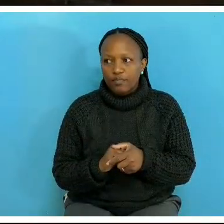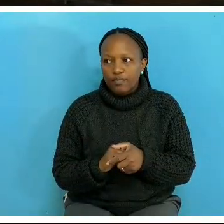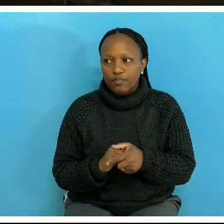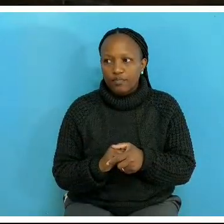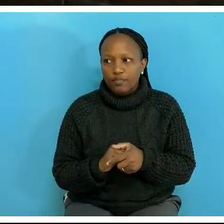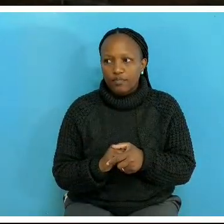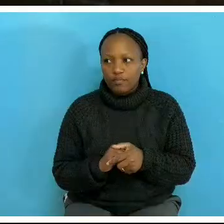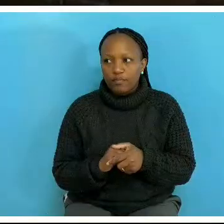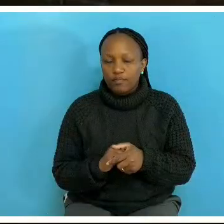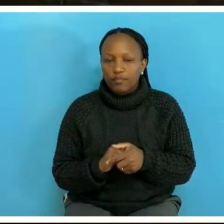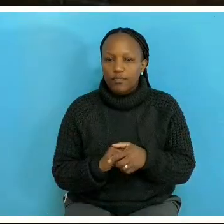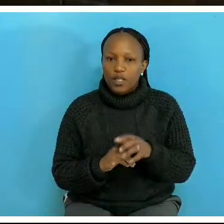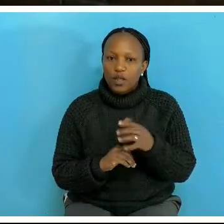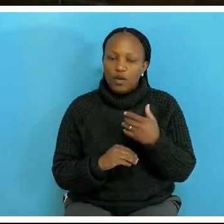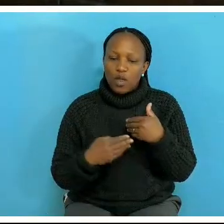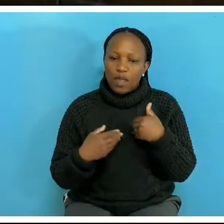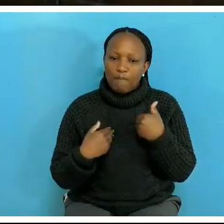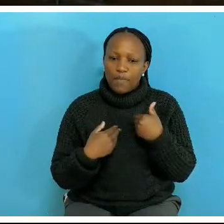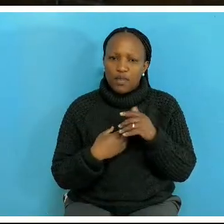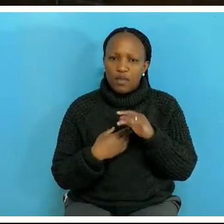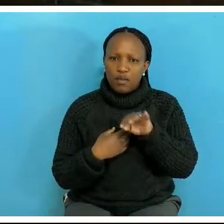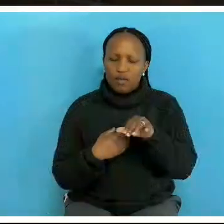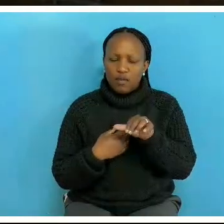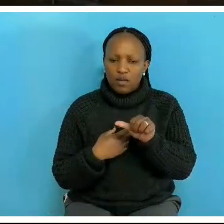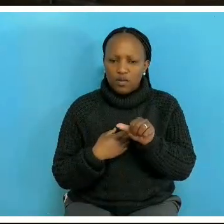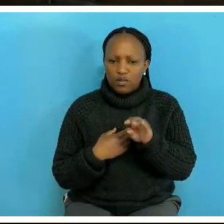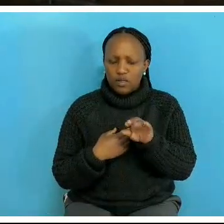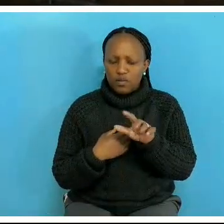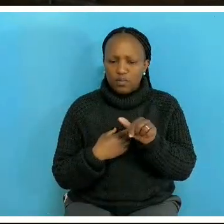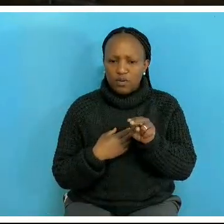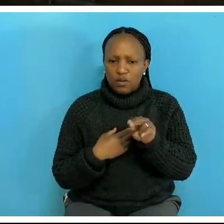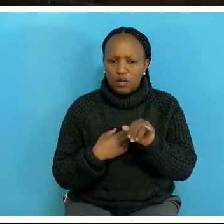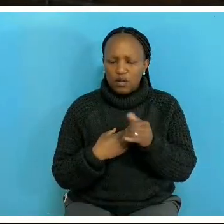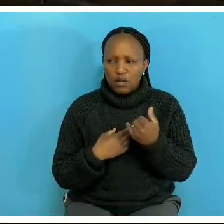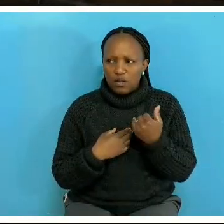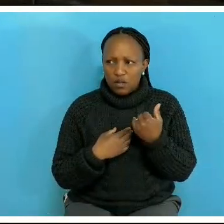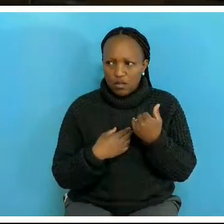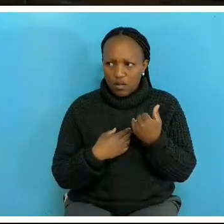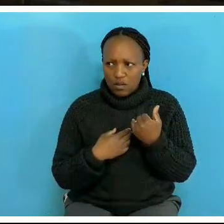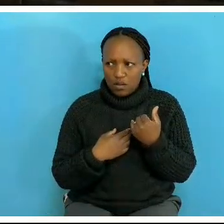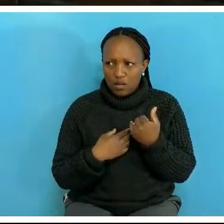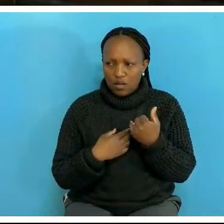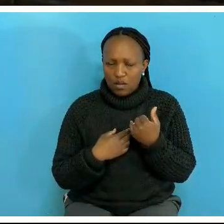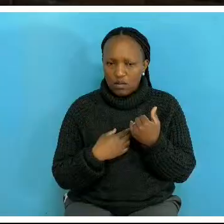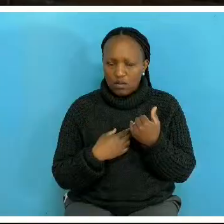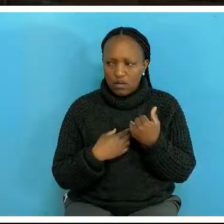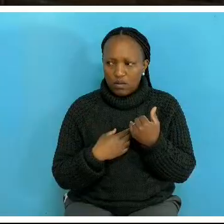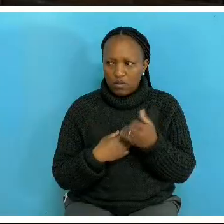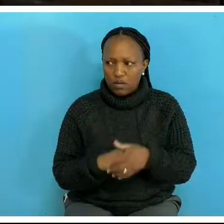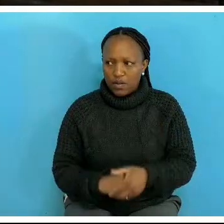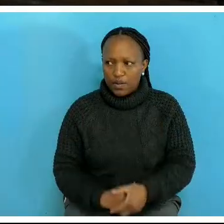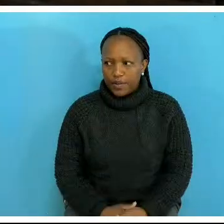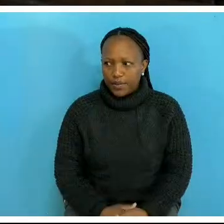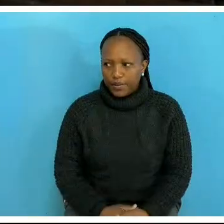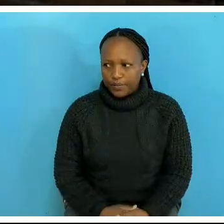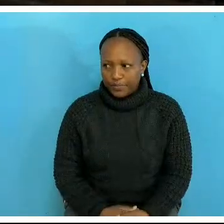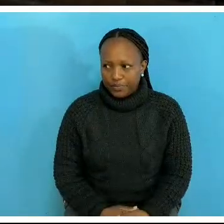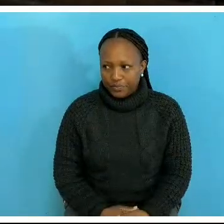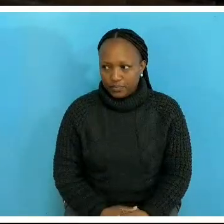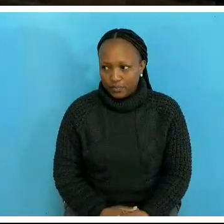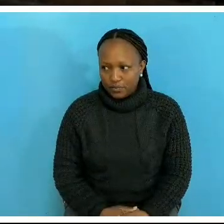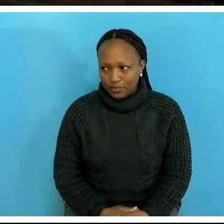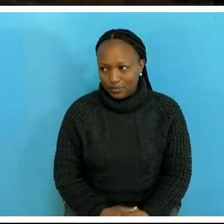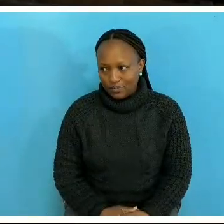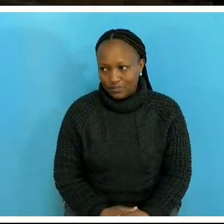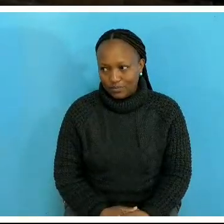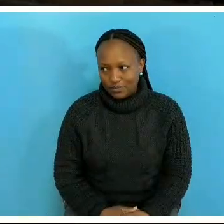Chabulani. Hoe werkt het? Dat is nu al 9 maanden geleden. Voor 3 jaar is ons, wacht ons voor die plek. En elke tijd als ons